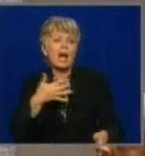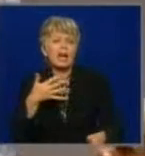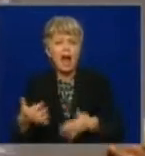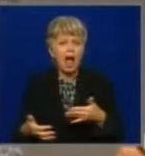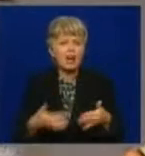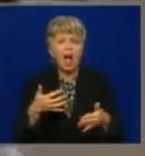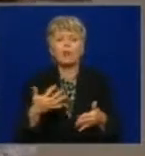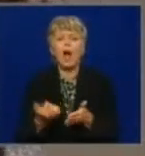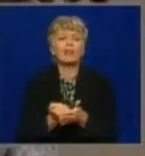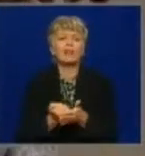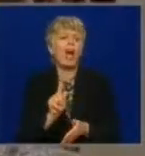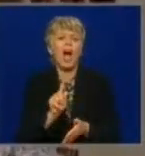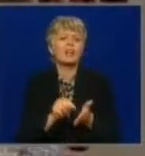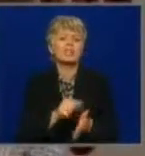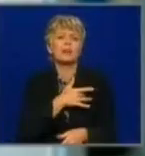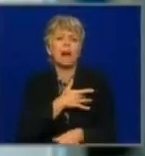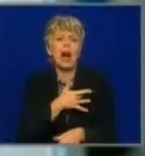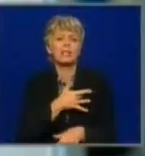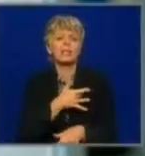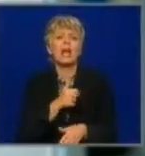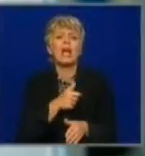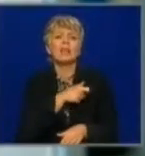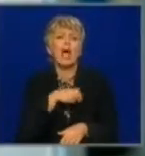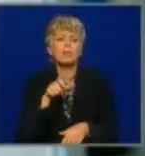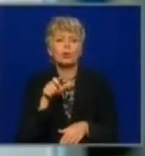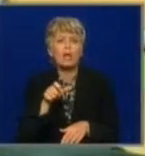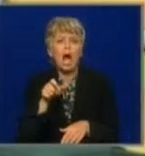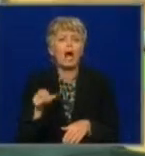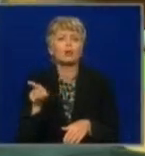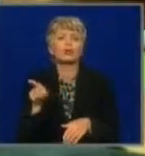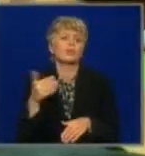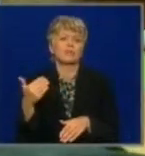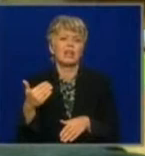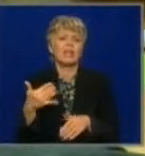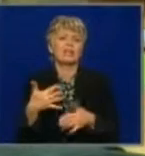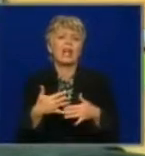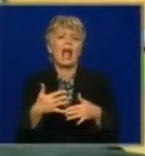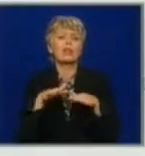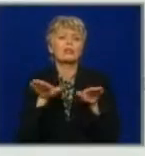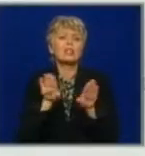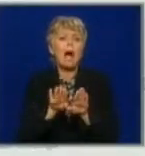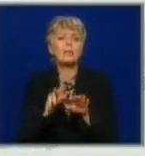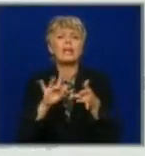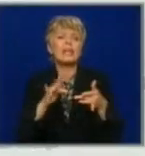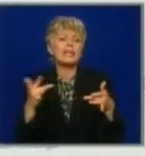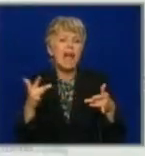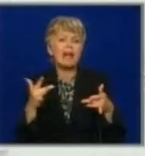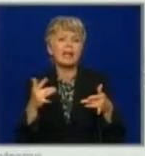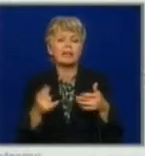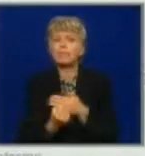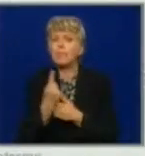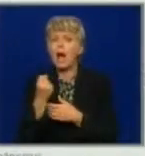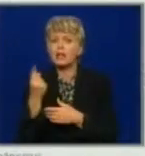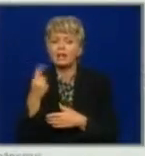mēģinātu atrast kādas partijas vai deputāta skeletu skapī. Izmantojot šī situācija, internetā ir parādījušās vietnes, kuras